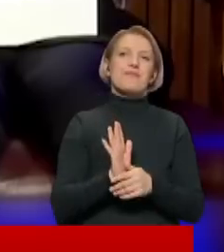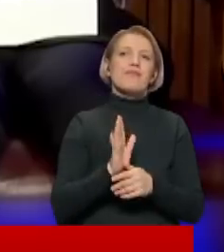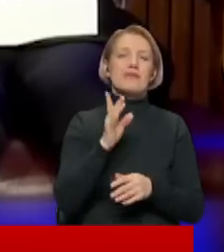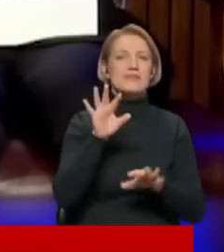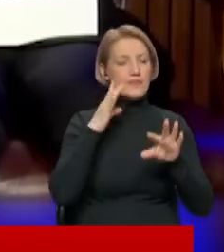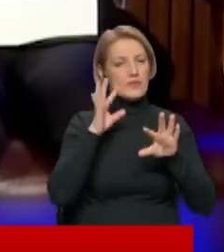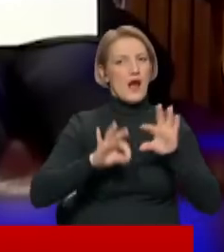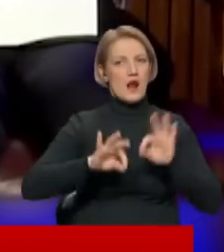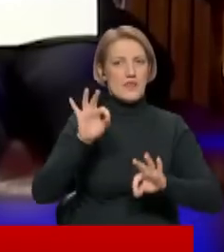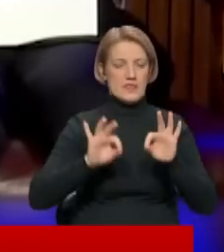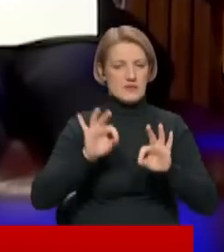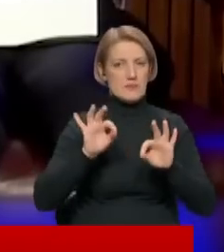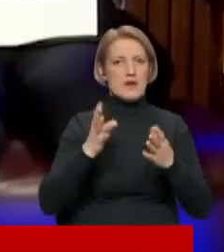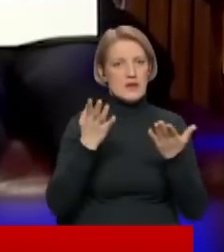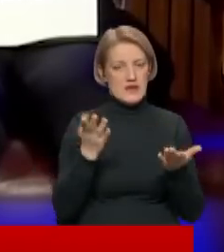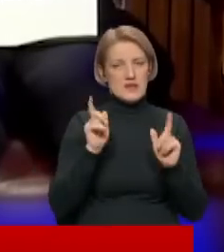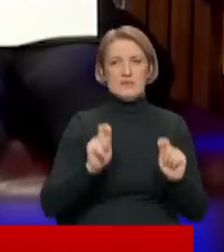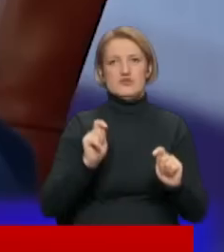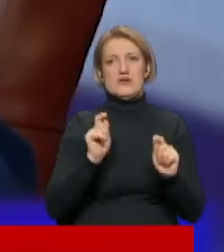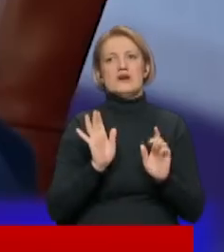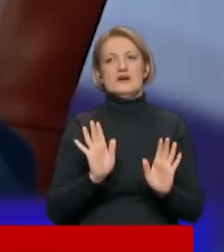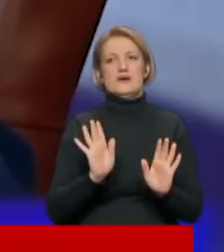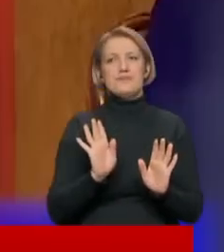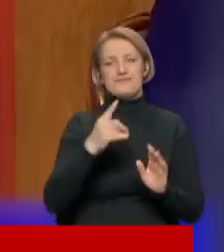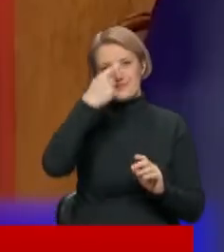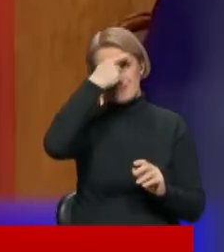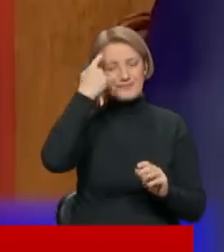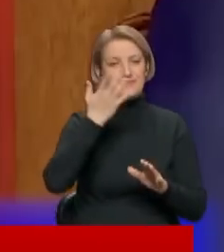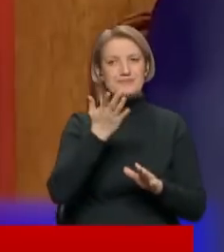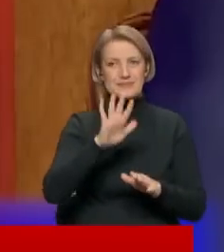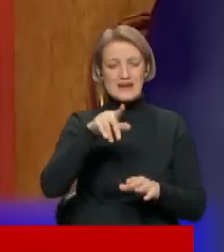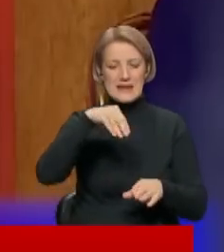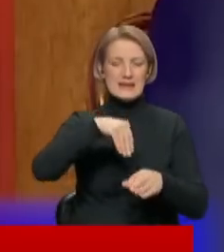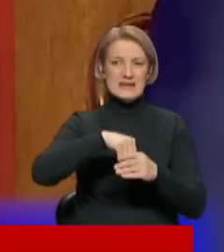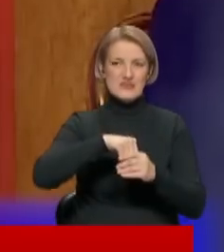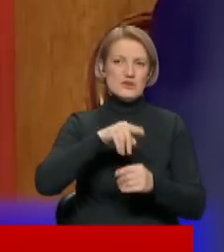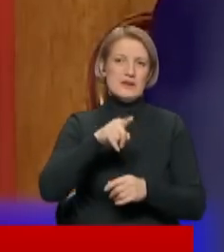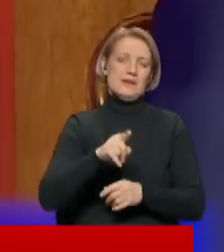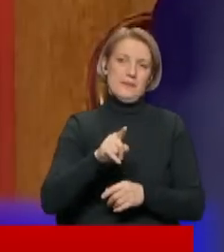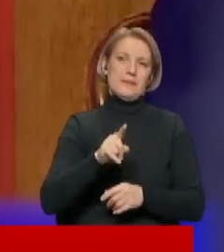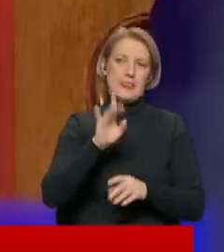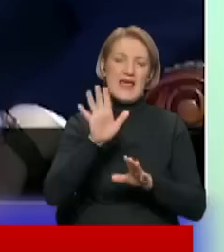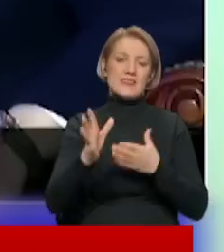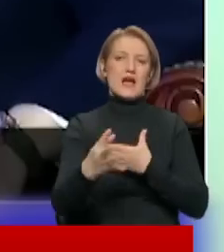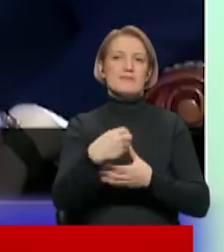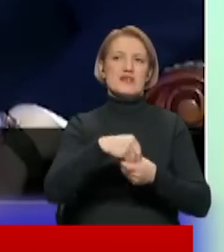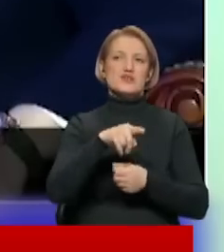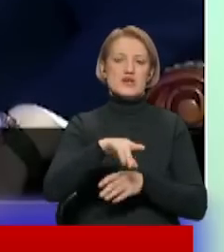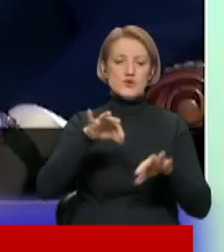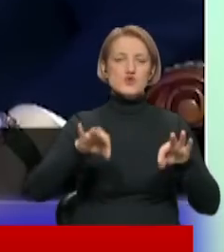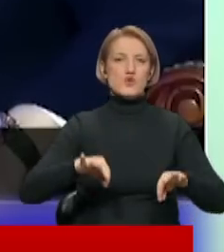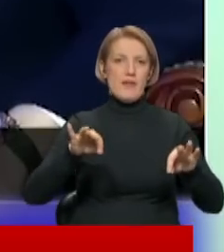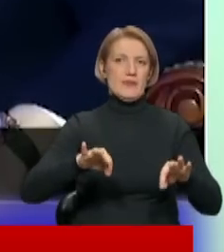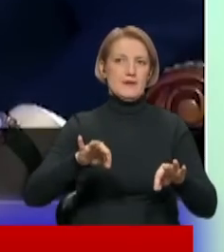değerlendirilecek şimdi olacak demiyorum dikkat ederseniz imkanlar nispetinde en kapsayıcısını şu